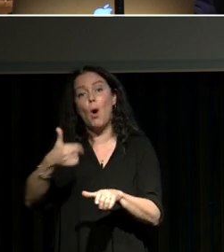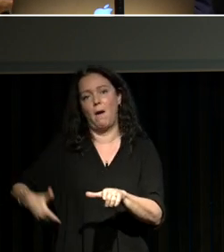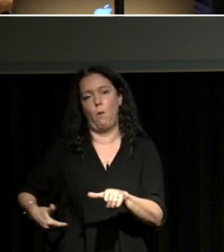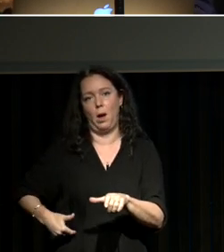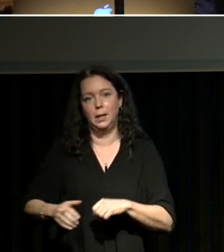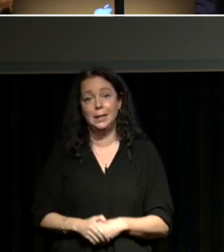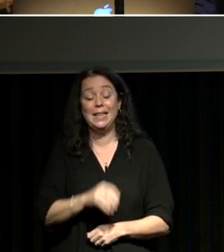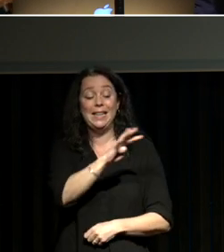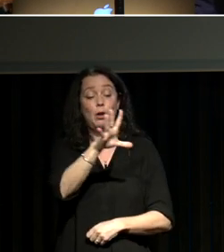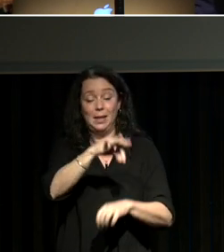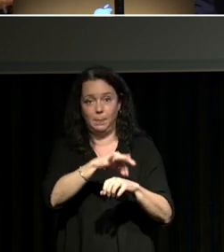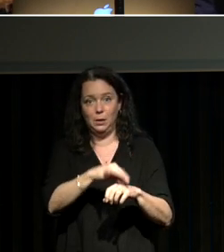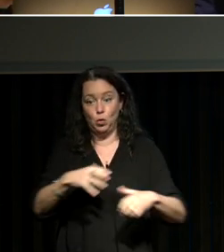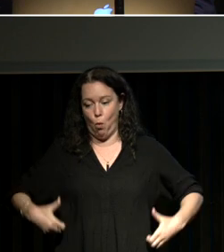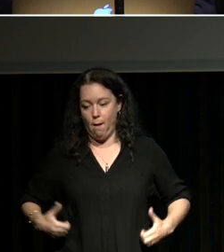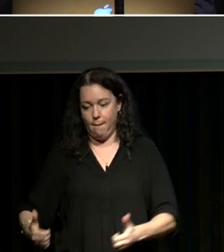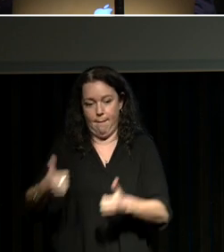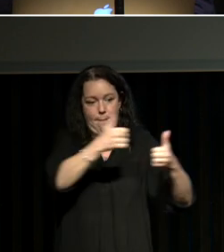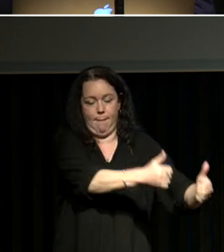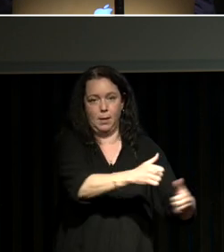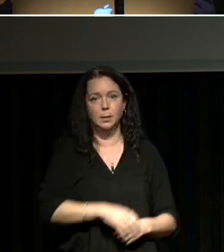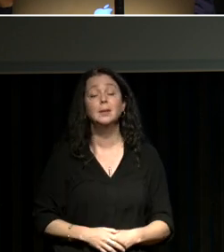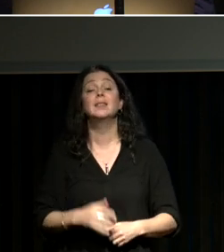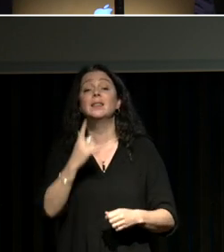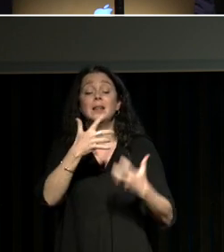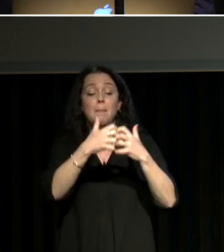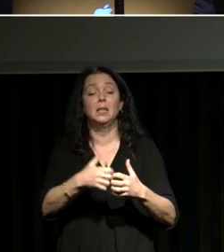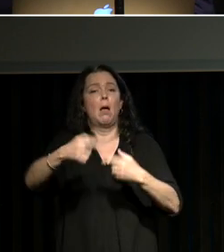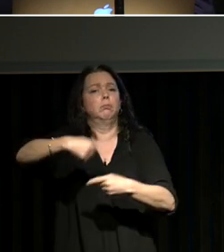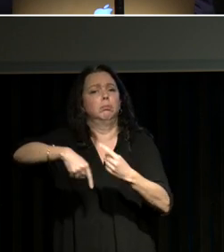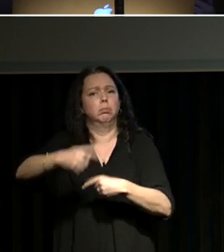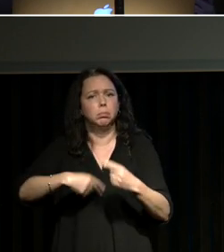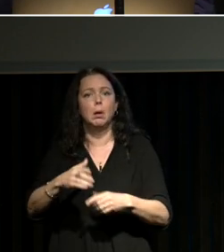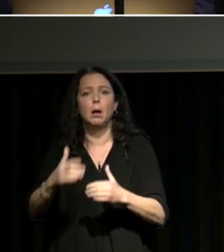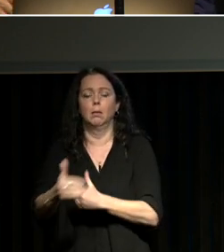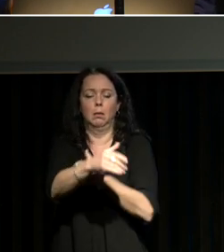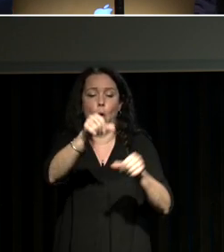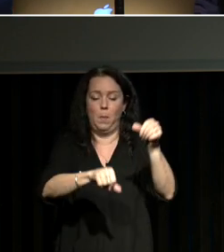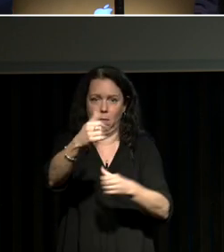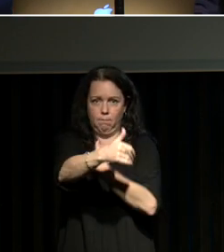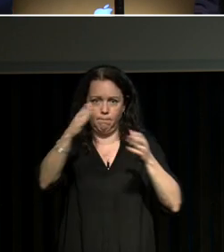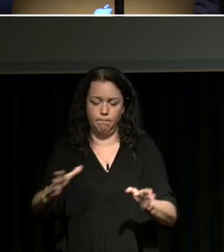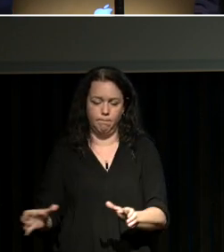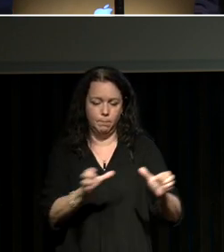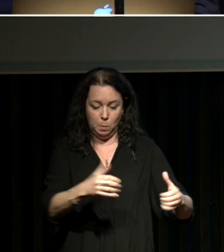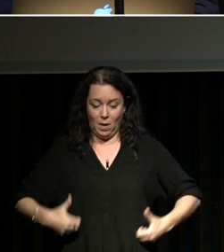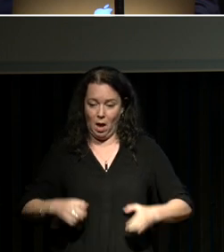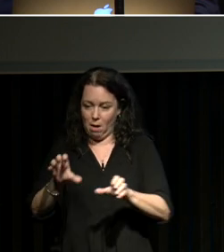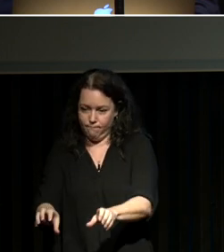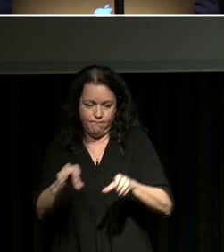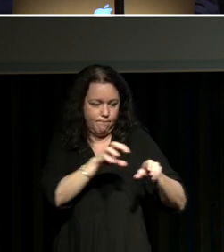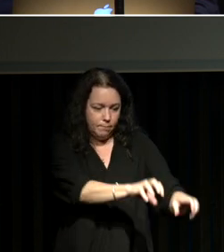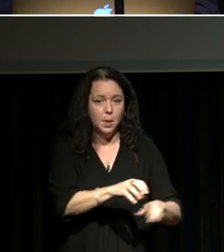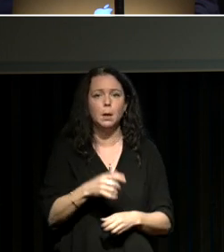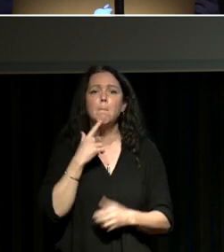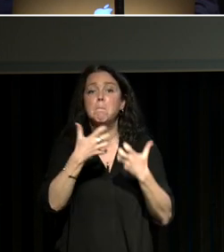moins de 45 minutes pour prélever des reins. Une fois que la machine tourne, on va au bloc, on va prélever les reins. Donc la machine, en